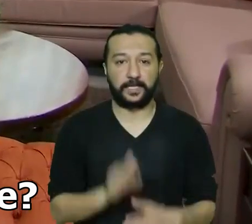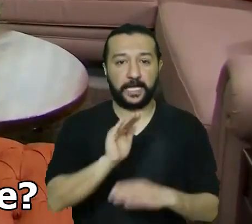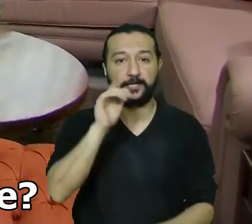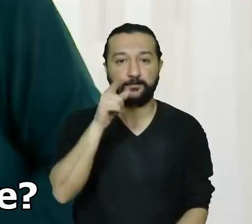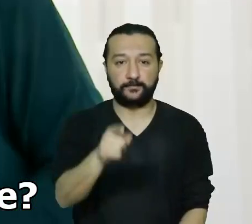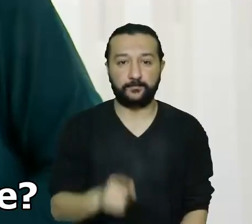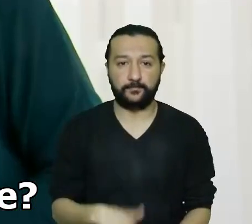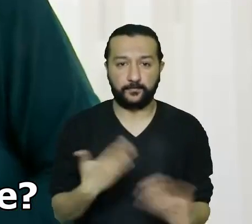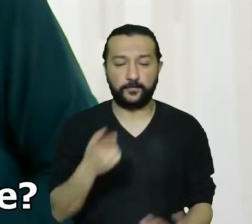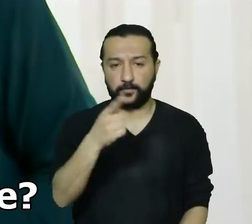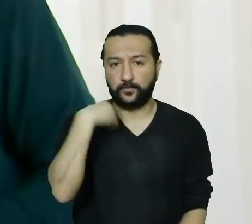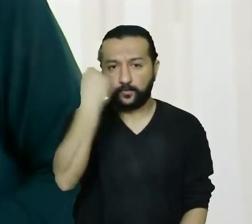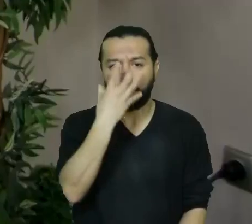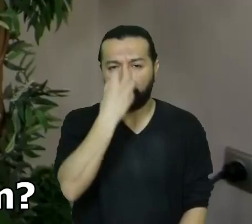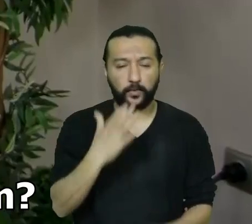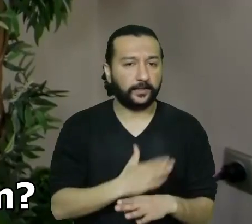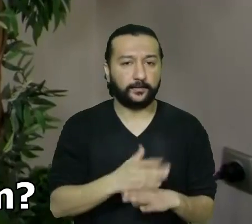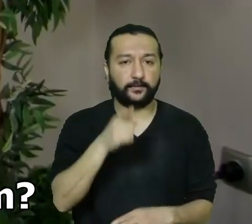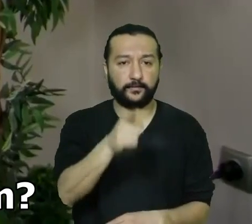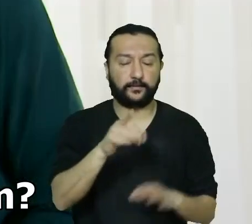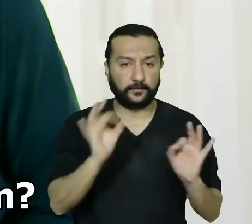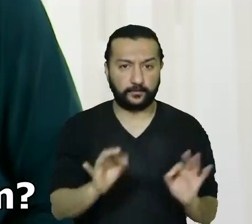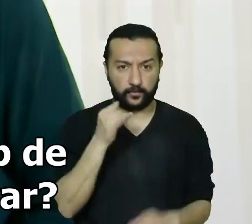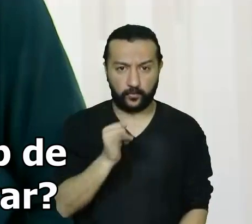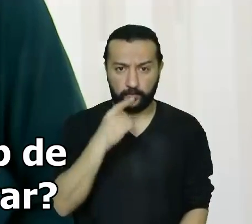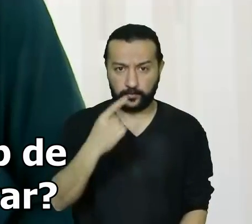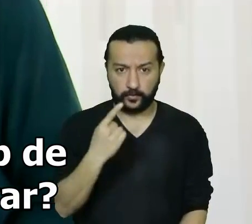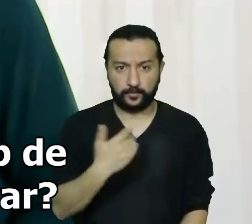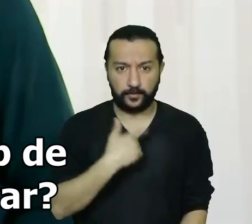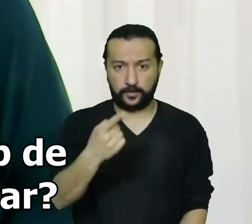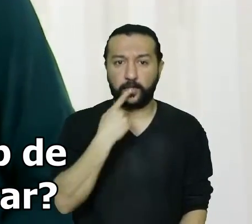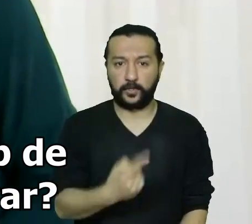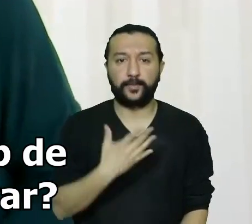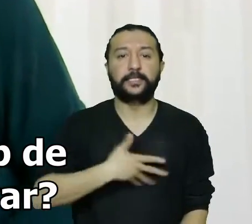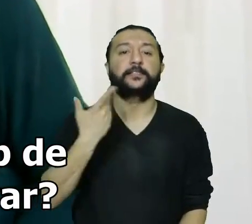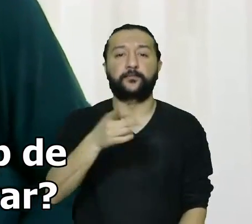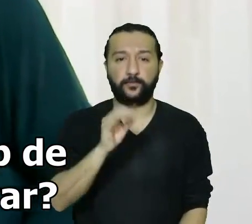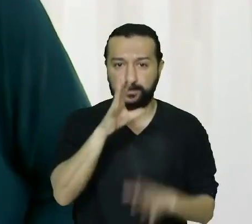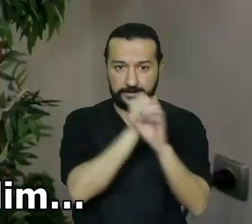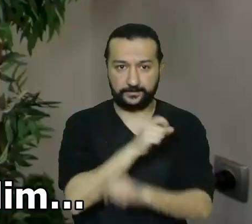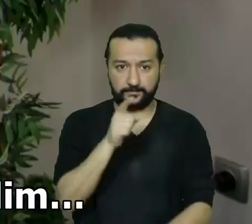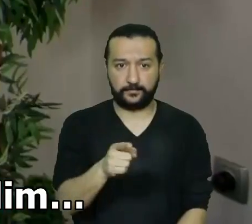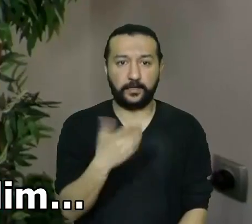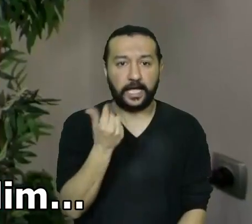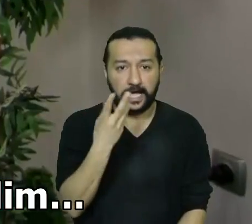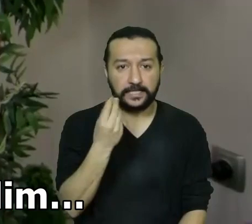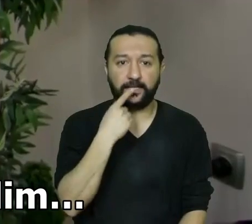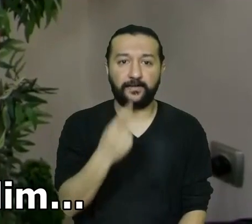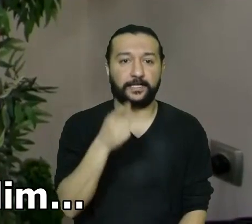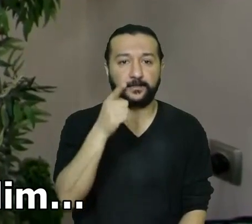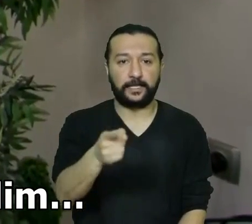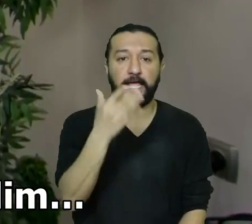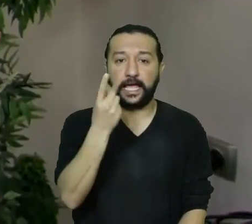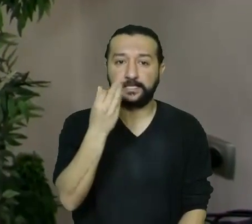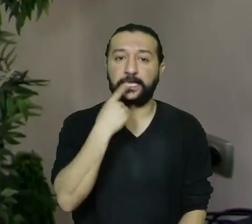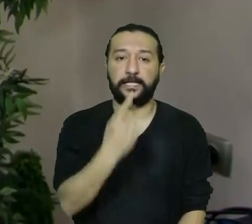Hayatım, surası neden öyle? Ay, yoksa kötü mü söyledim? Yoksa bana söylemek isteyip de söyleyemediğim bir şey mi var? Kaç defa dedim?